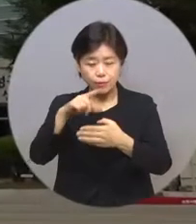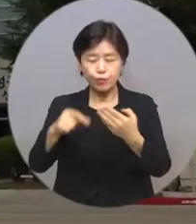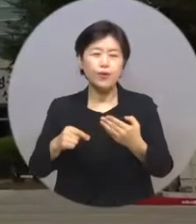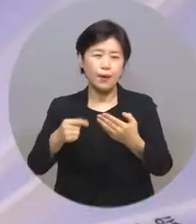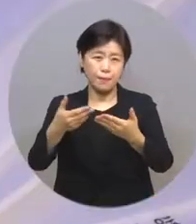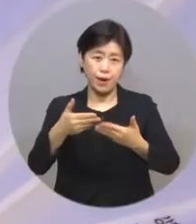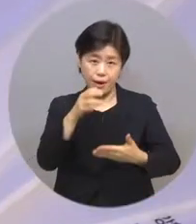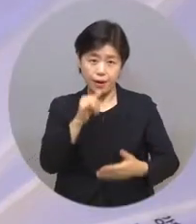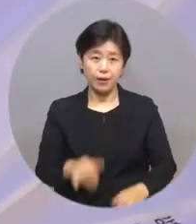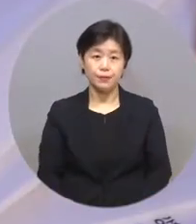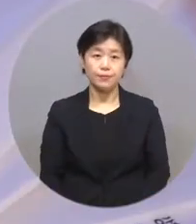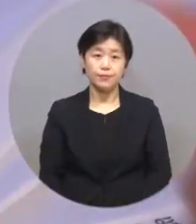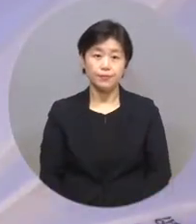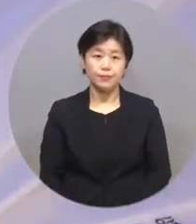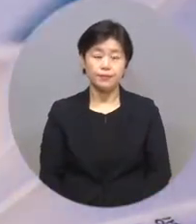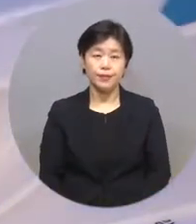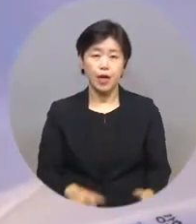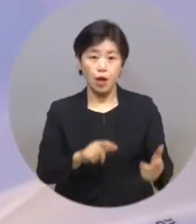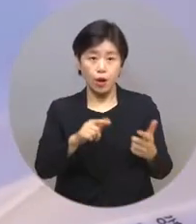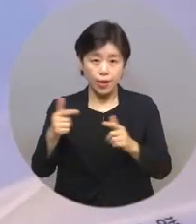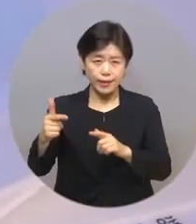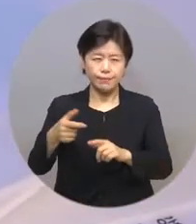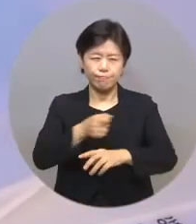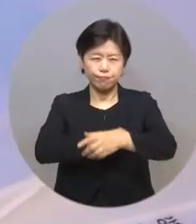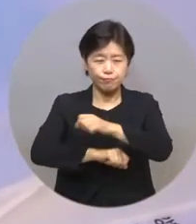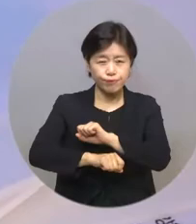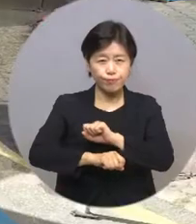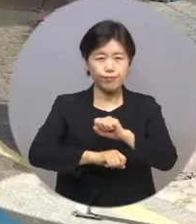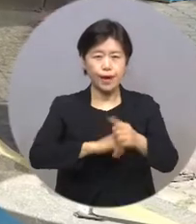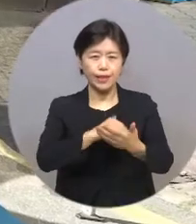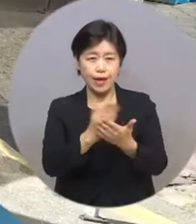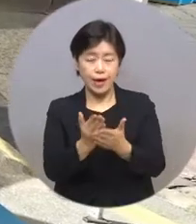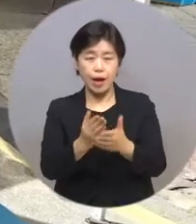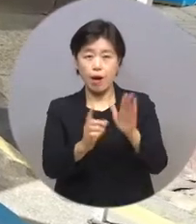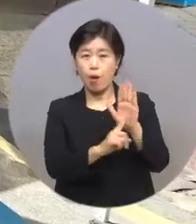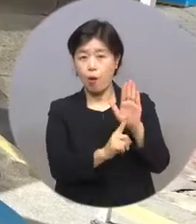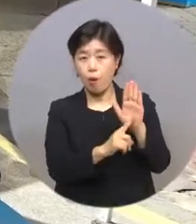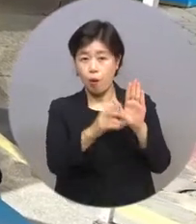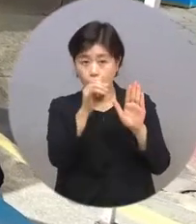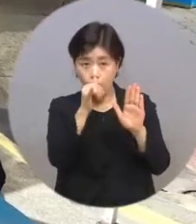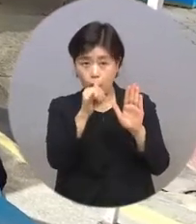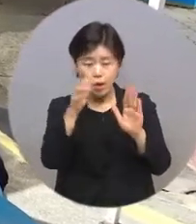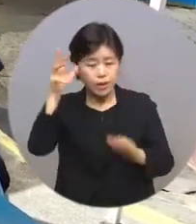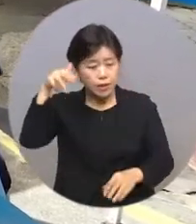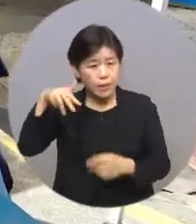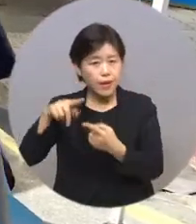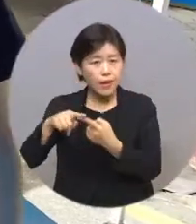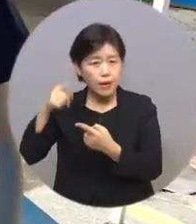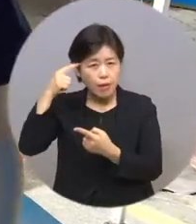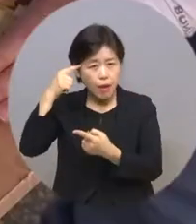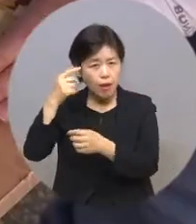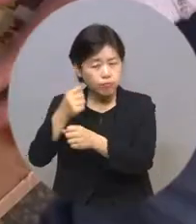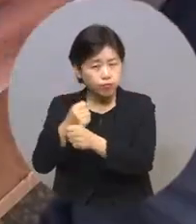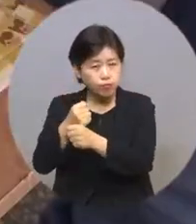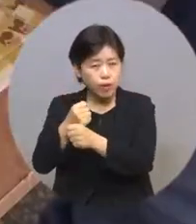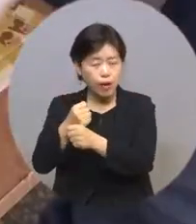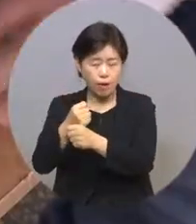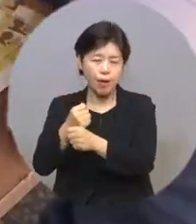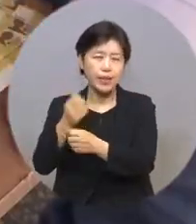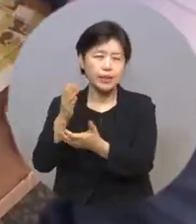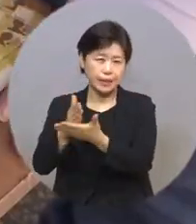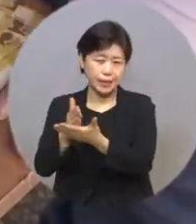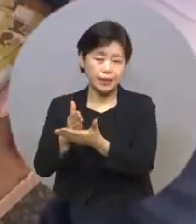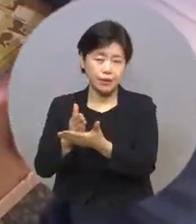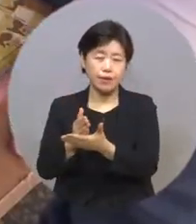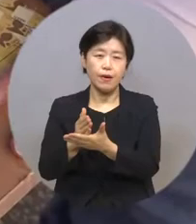보건소에서는 치매 극복 중간 다양하고 적극적인 홍보활동으로 치매에 대한 평균을 없애고 소매가 있어도 행복할 수 있는